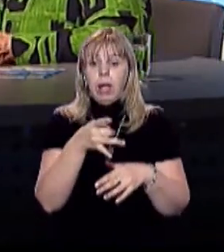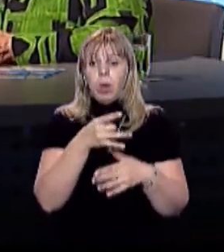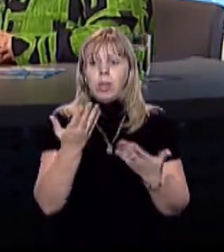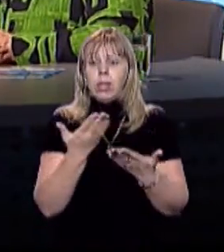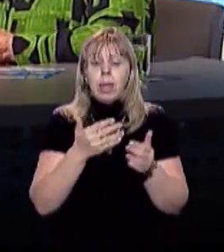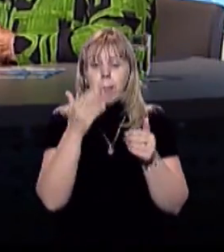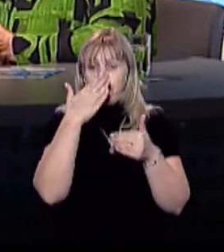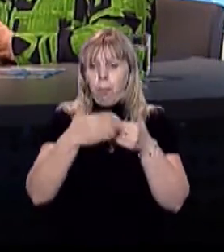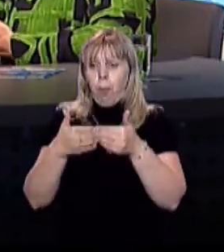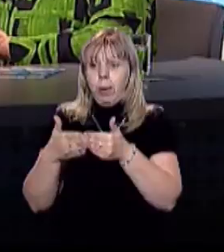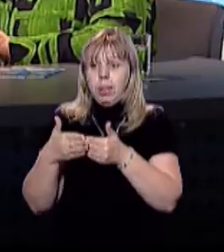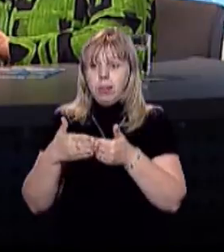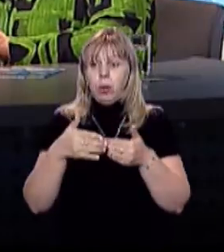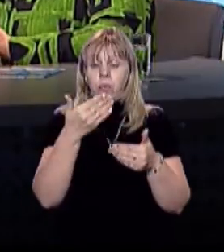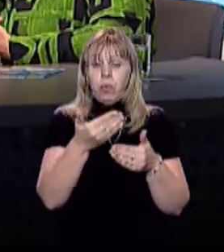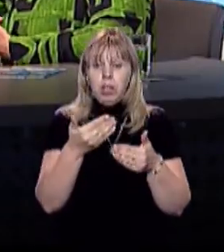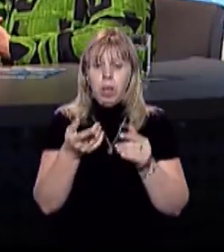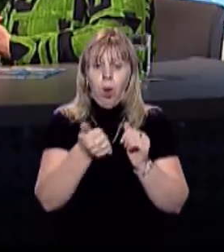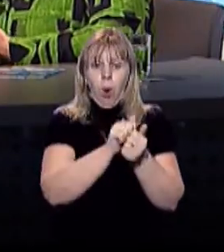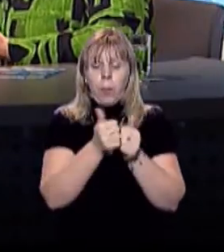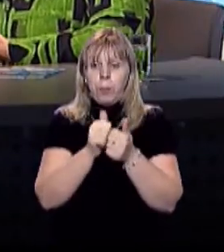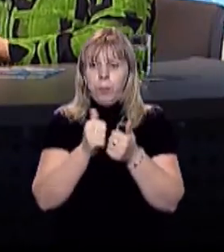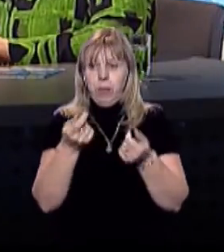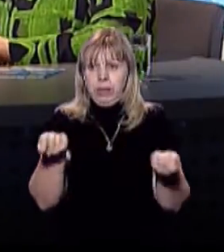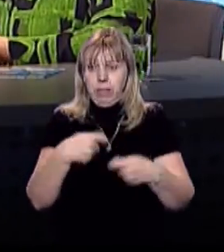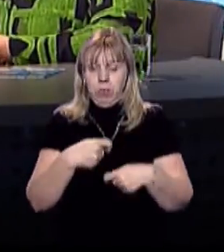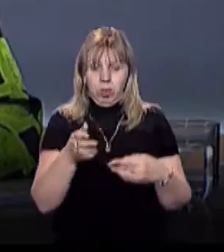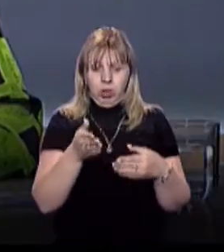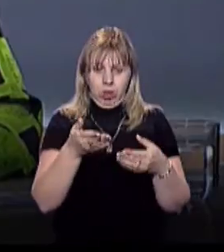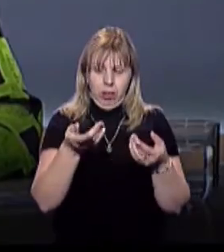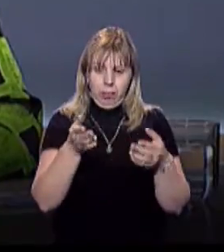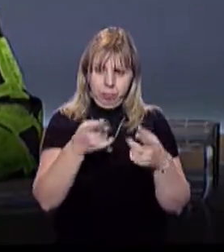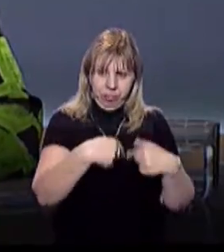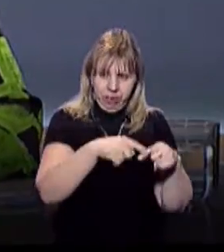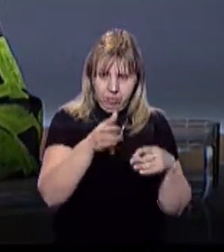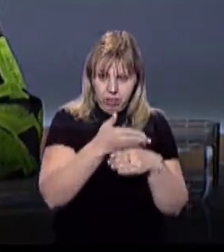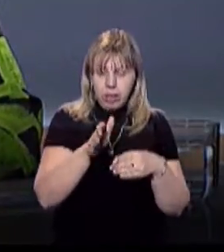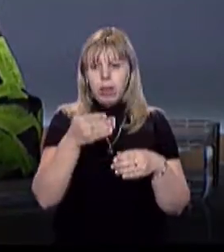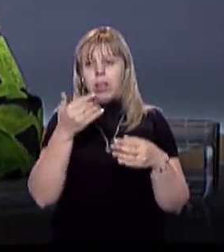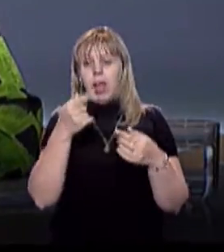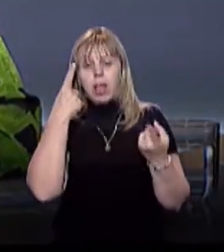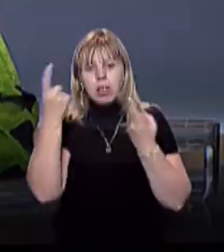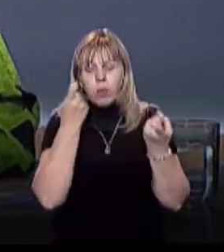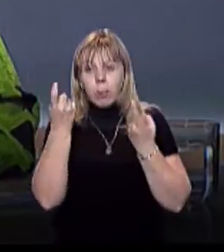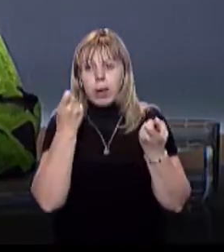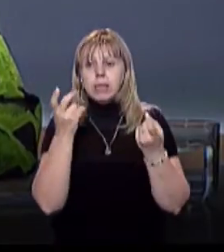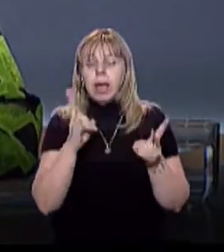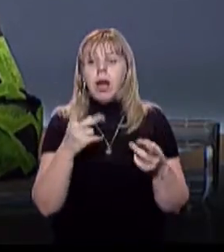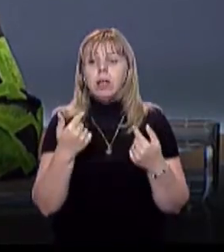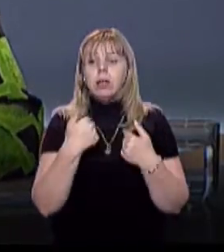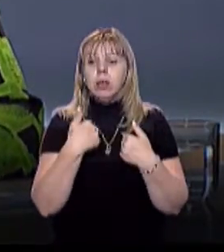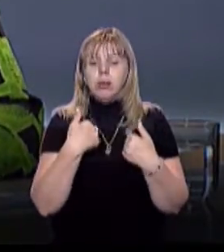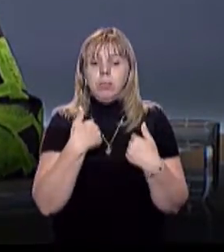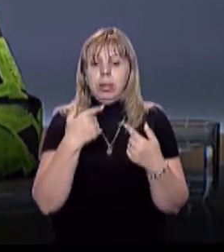які поблизу. Бо вони обмінюються, завідувачі відділень, обмінюються інформацією точно так, як і з нами